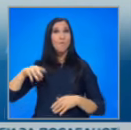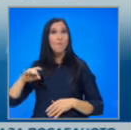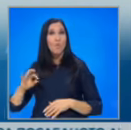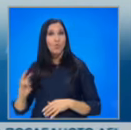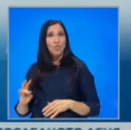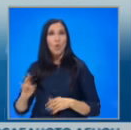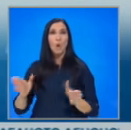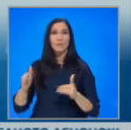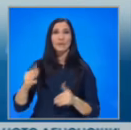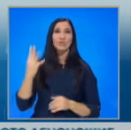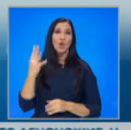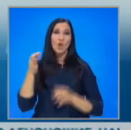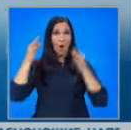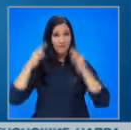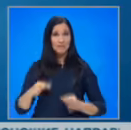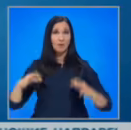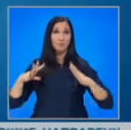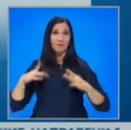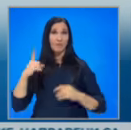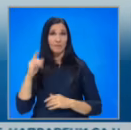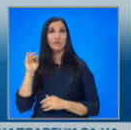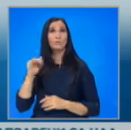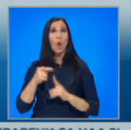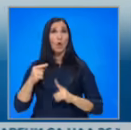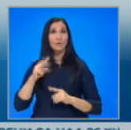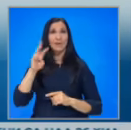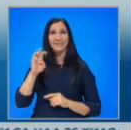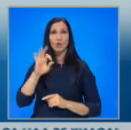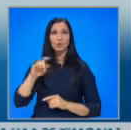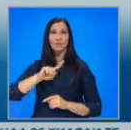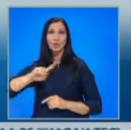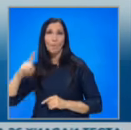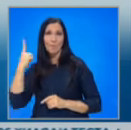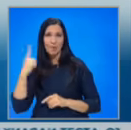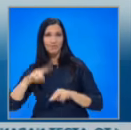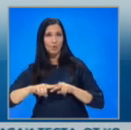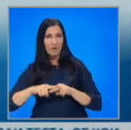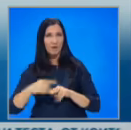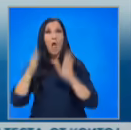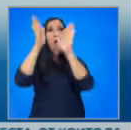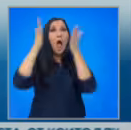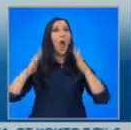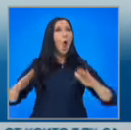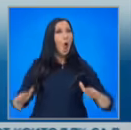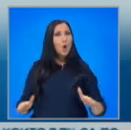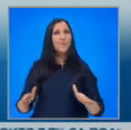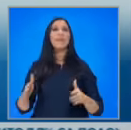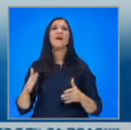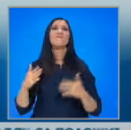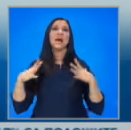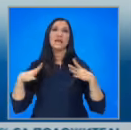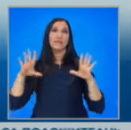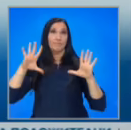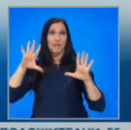определи 4 официални почивки. Първата ще е от 30 октомври до 1 ноември включително. Коледната ваканция ще бъде 10 дни.